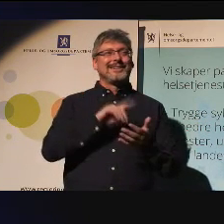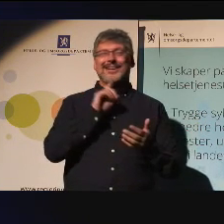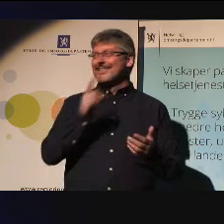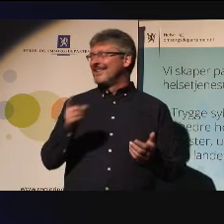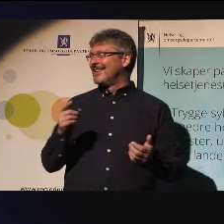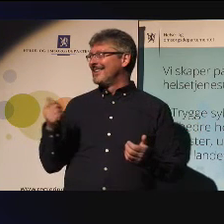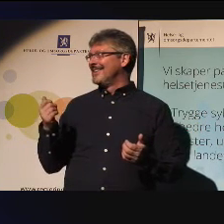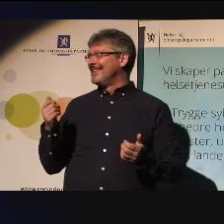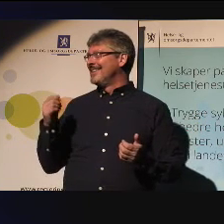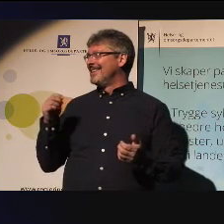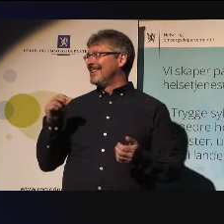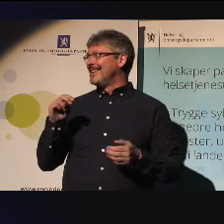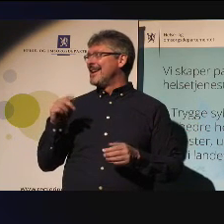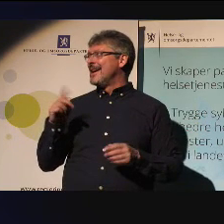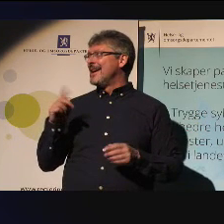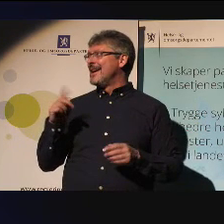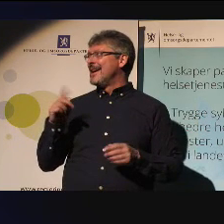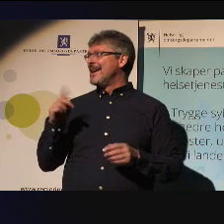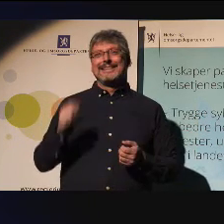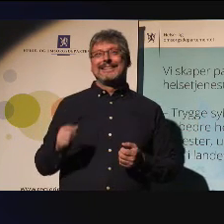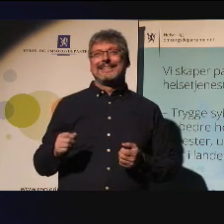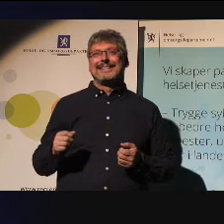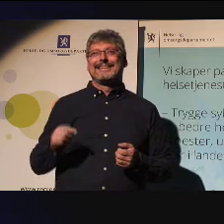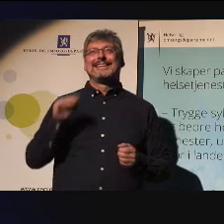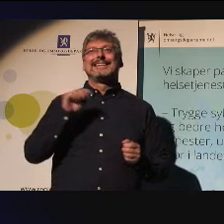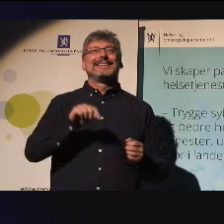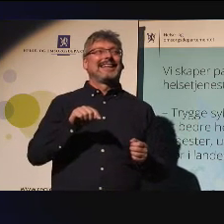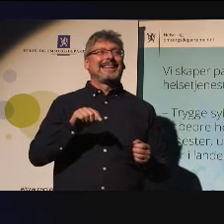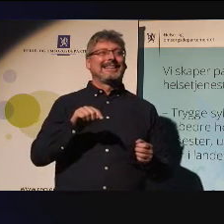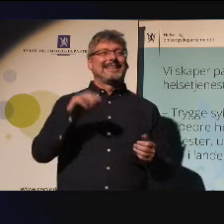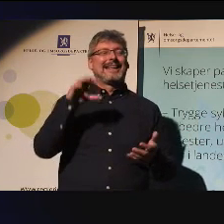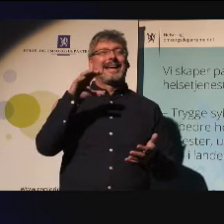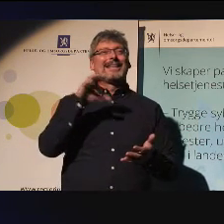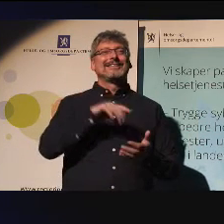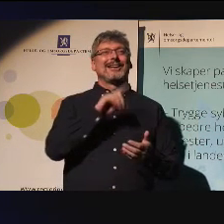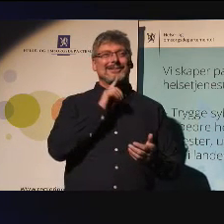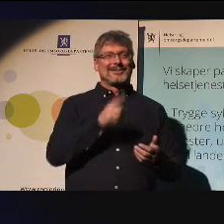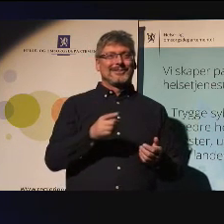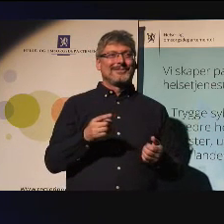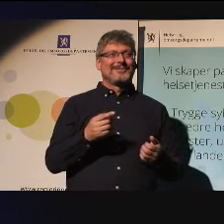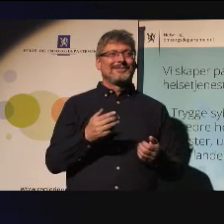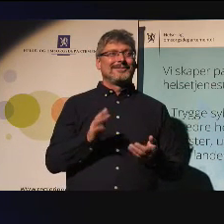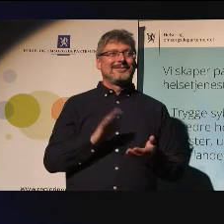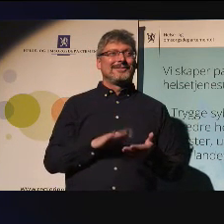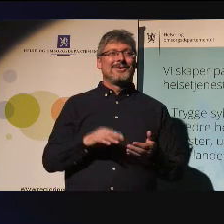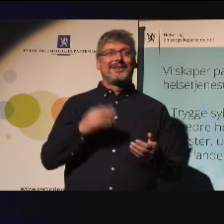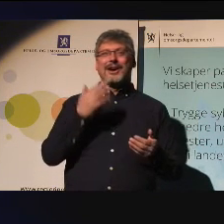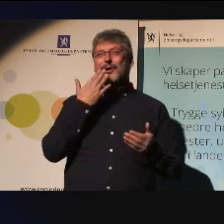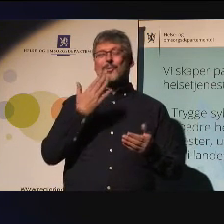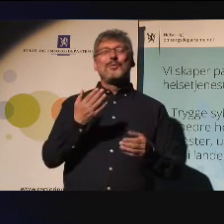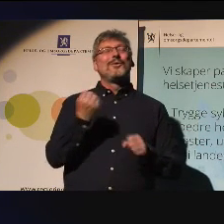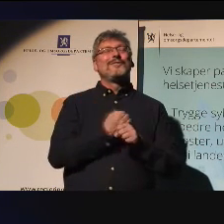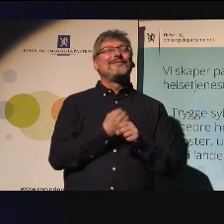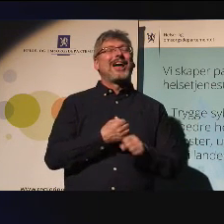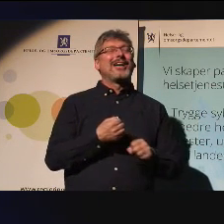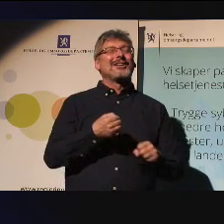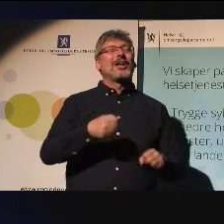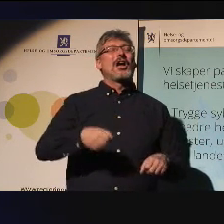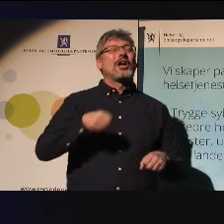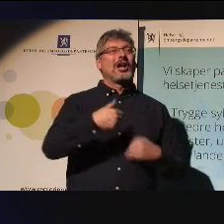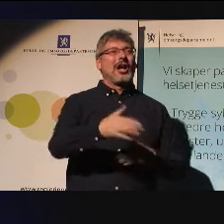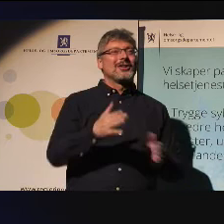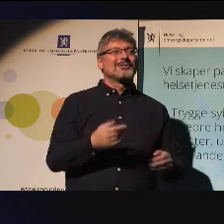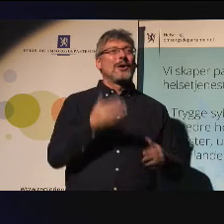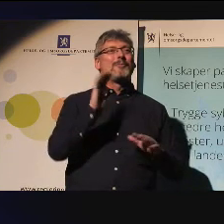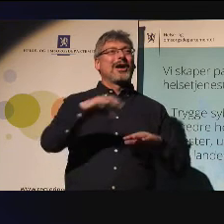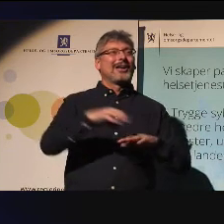skoene. Men denne statsråden med både blanke sko og ganske god verktøykasse får ikke